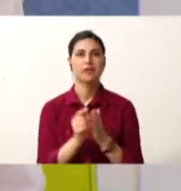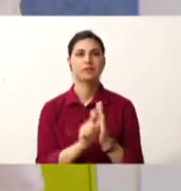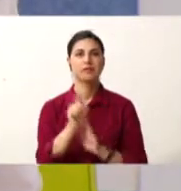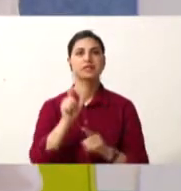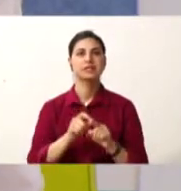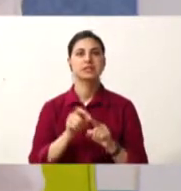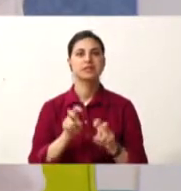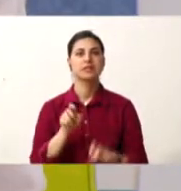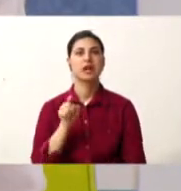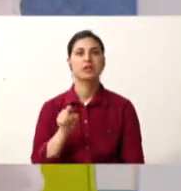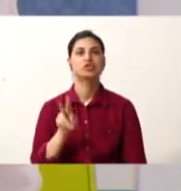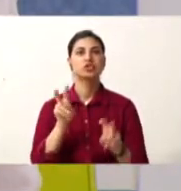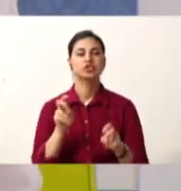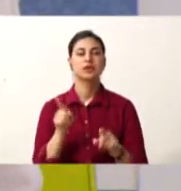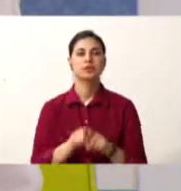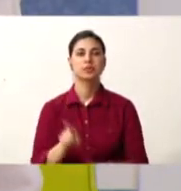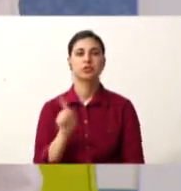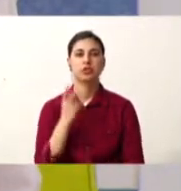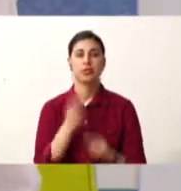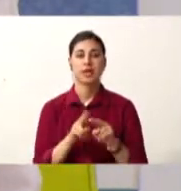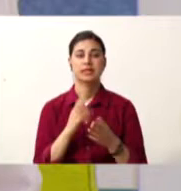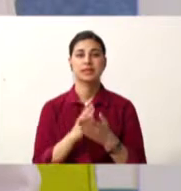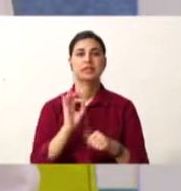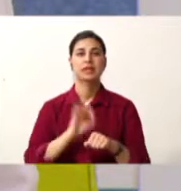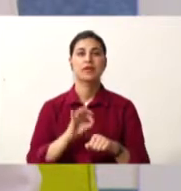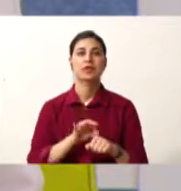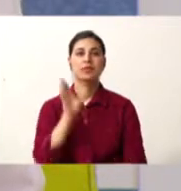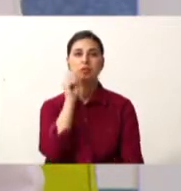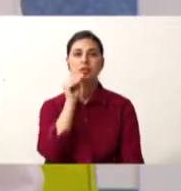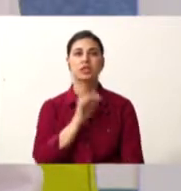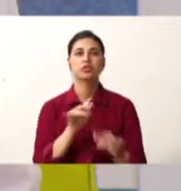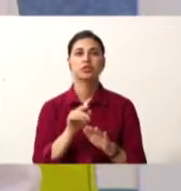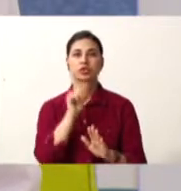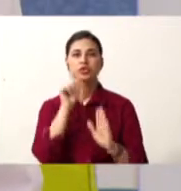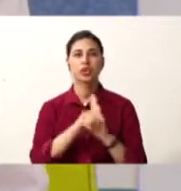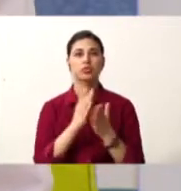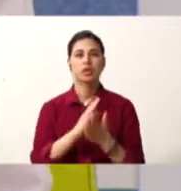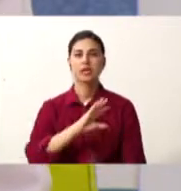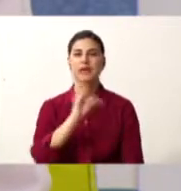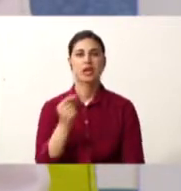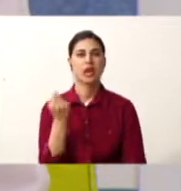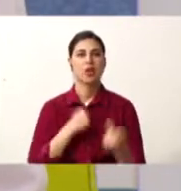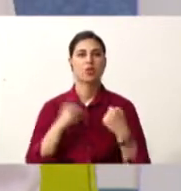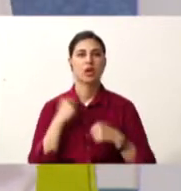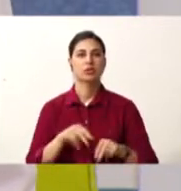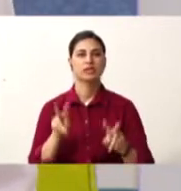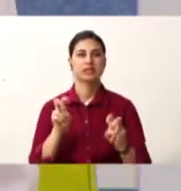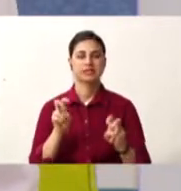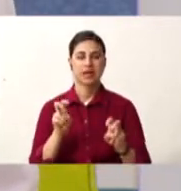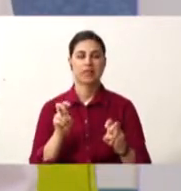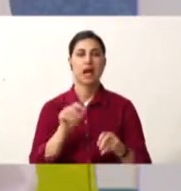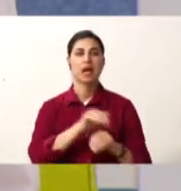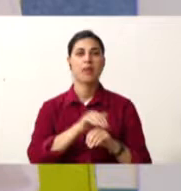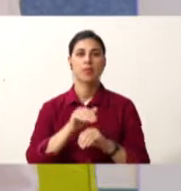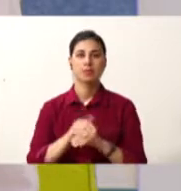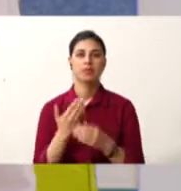სიტყვა სისტემური ნიშნავს იმას, რომ ეს არის დაავადება, როდესაც პროცესში ჩართულია ყველა ორგანოთა სისტემა.